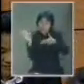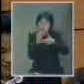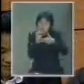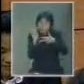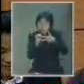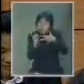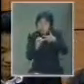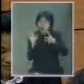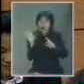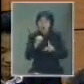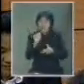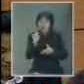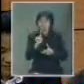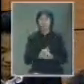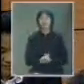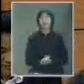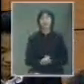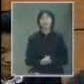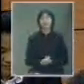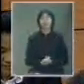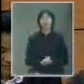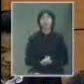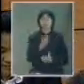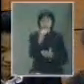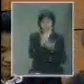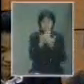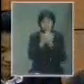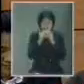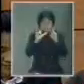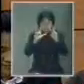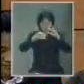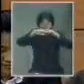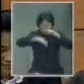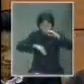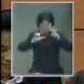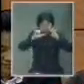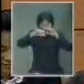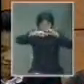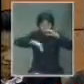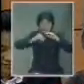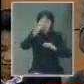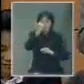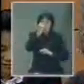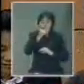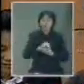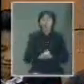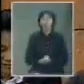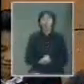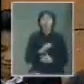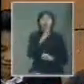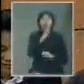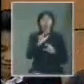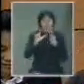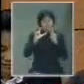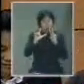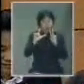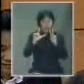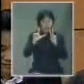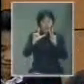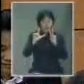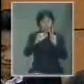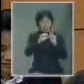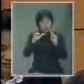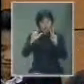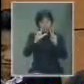ในเบื้องต้นท่านแปลกใจไหมครับทำไมมันไม่ถึง2ล้านครับท่านประธานเพราะถ้าถึง2ล้านต้องประ